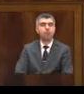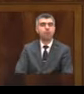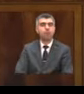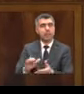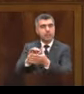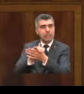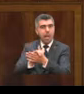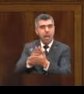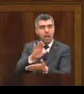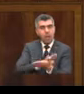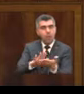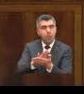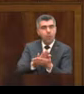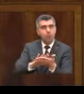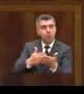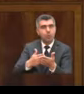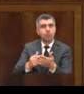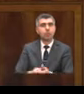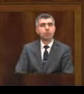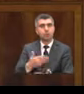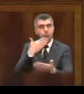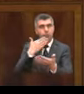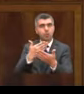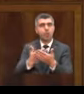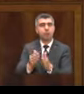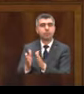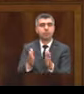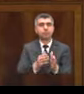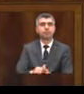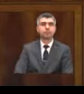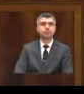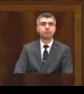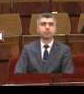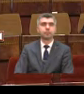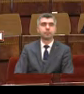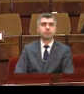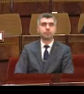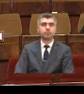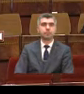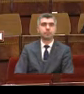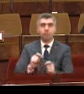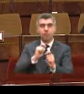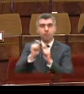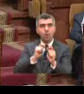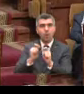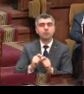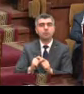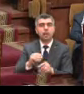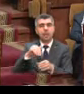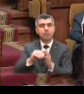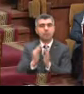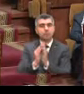بتعاون مع مختلف المتدخلين والشركاء. وشكرا لكم. شكرا. ننتقل للمناقشة تعقيب فريق العدالة